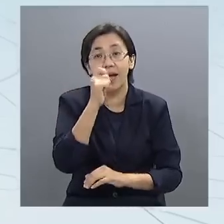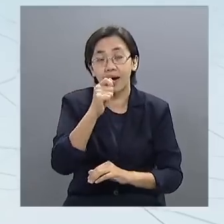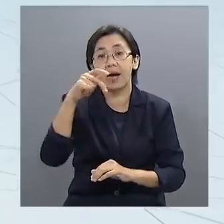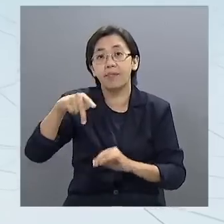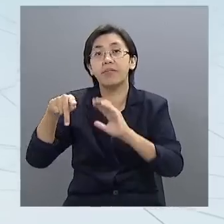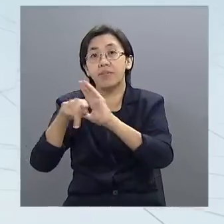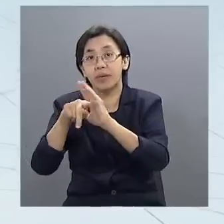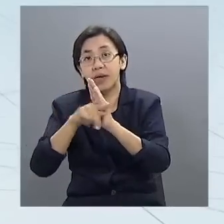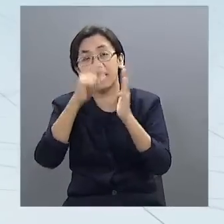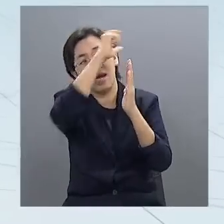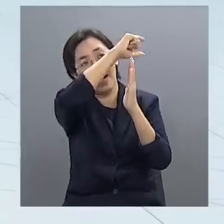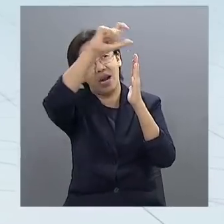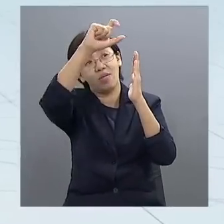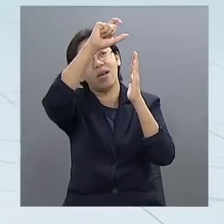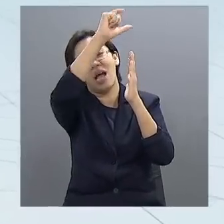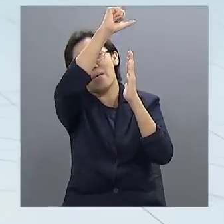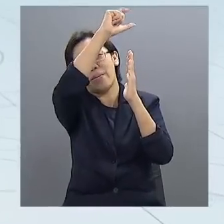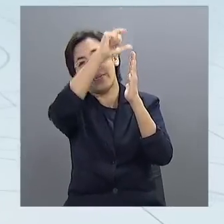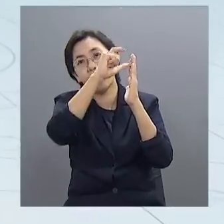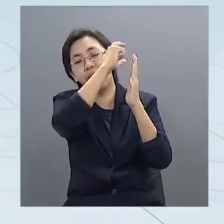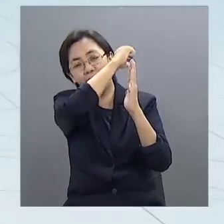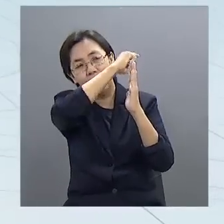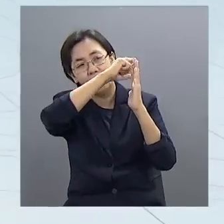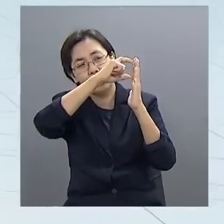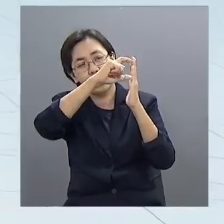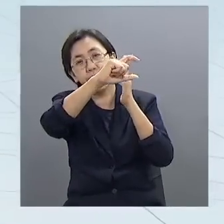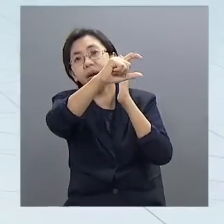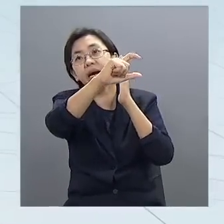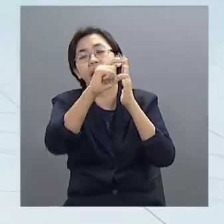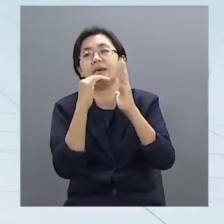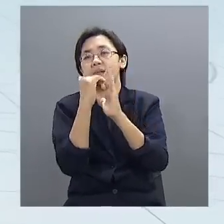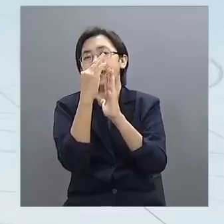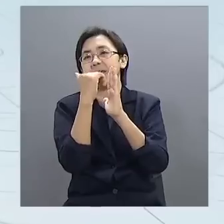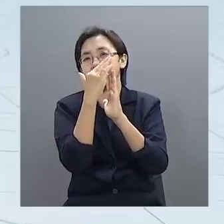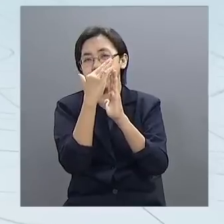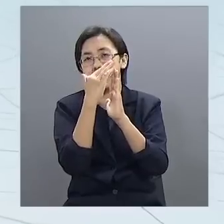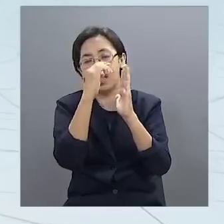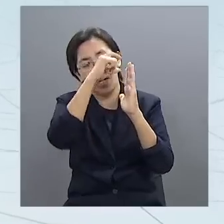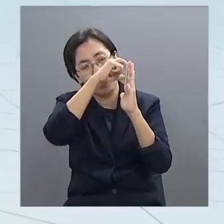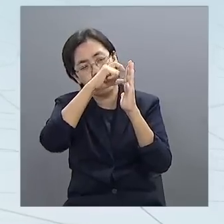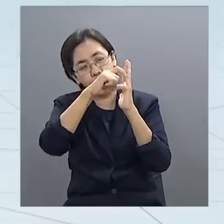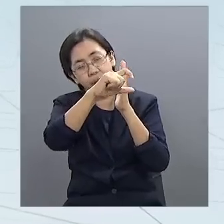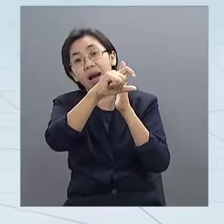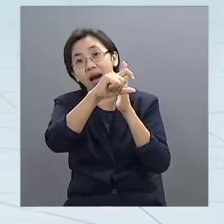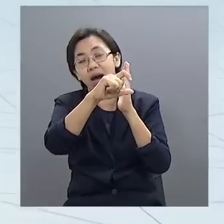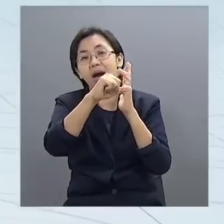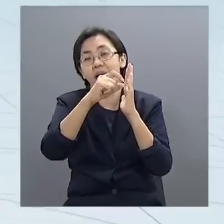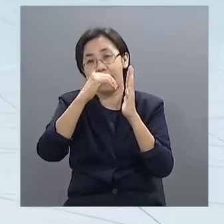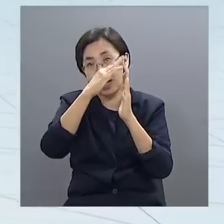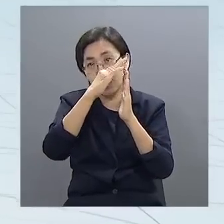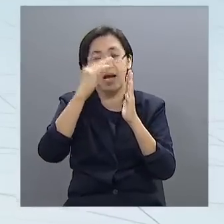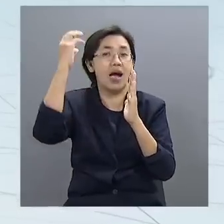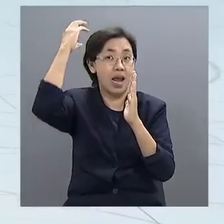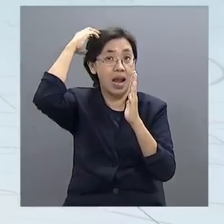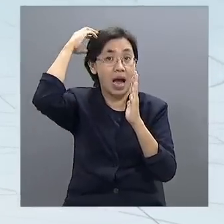ของเมฆฝนนี้ก็จะเคลื่อนลงมาพาดผ่านที่บริเวณภาคเหนือและก็ลาวตอนบนนะคะประกอบกับกระแสลมมรสุมตะวันตกเฉียงใต้นี้ก็จะมีก